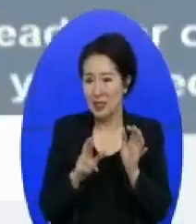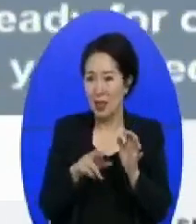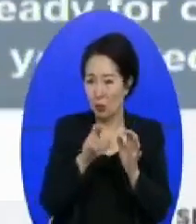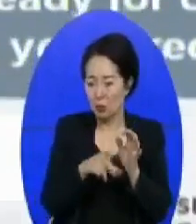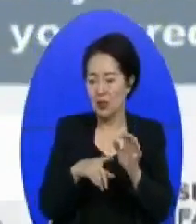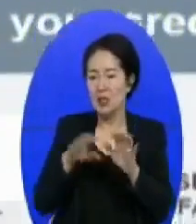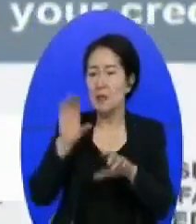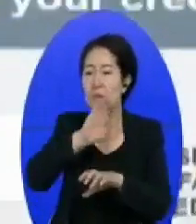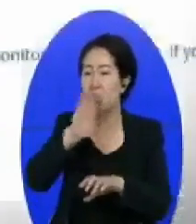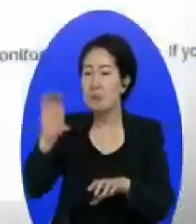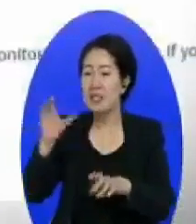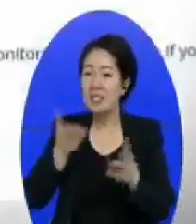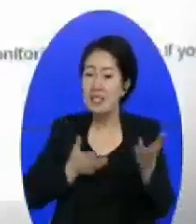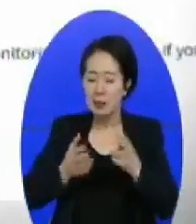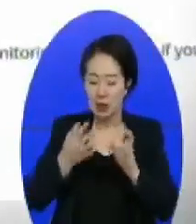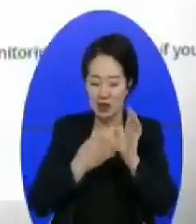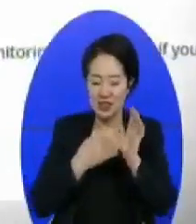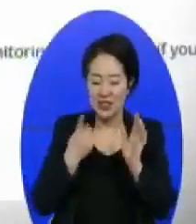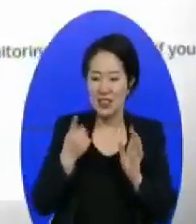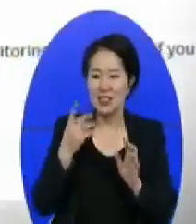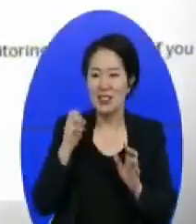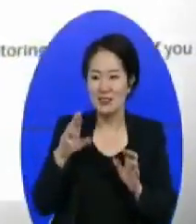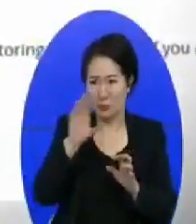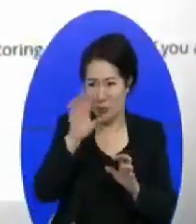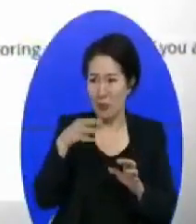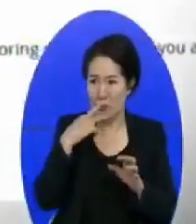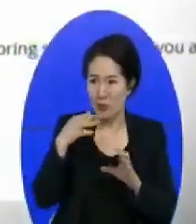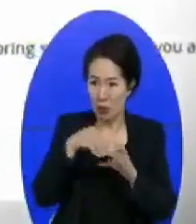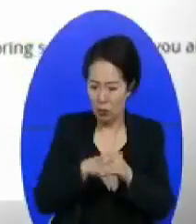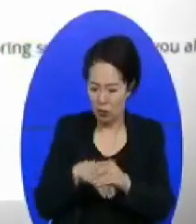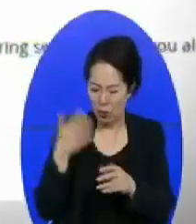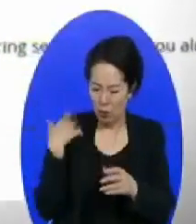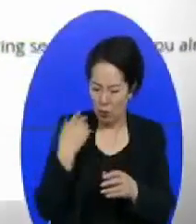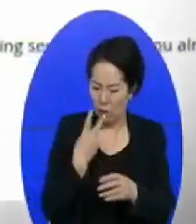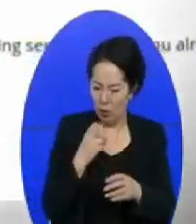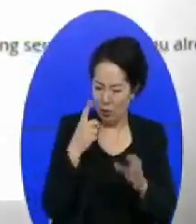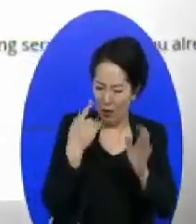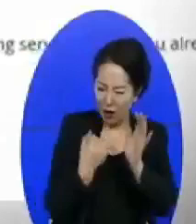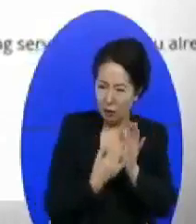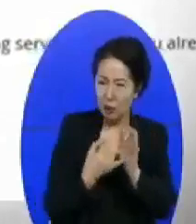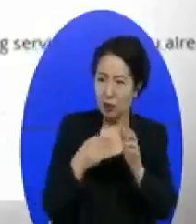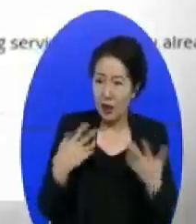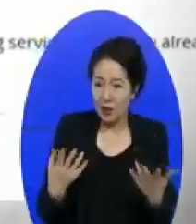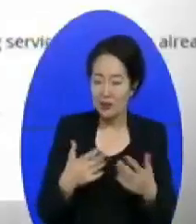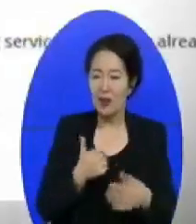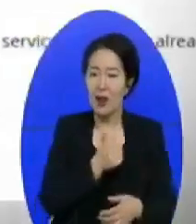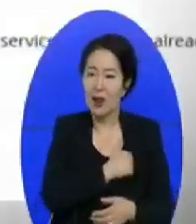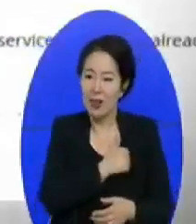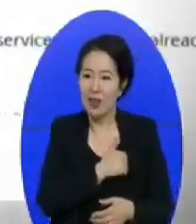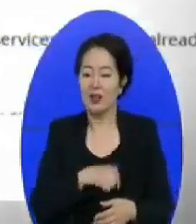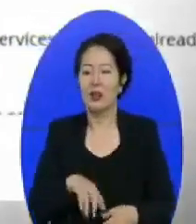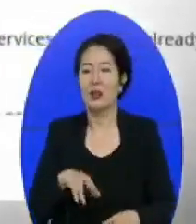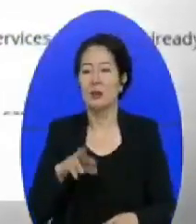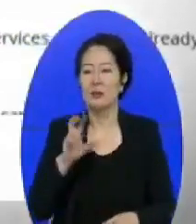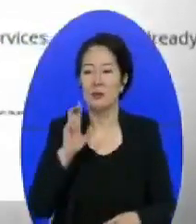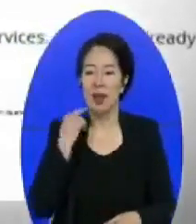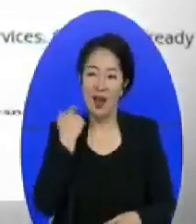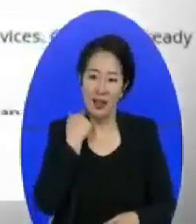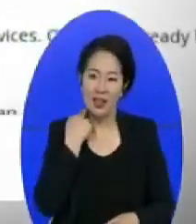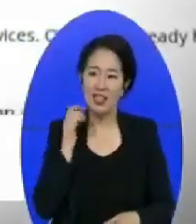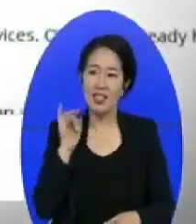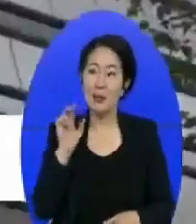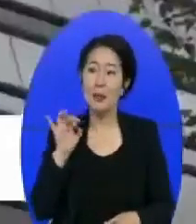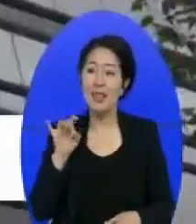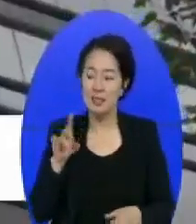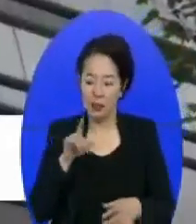байгууллагын мэдээлэл хадгалагдсан байна. 2017 онд алдагдсан тэдгээр мэдээлэлд Британи, Канадын иргэдийн мэдээлэлч мөн багтсан юм байна.